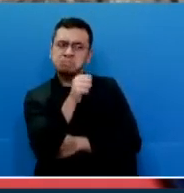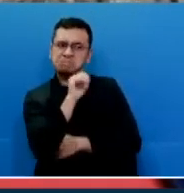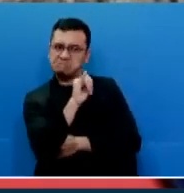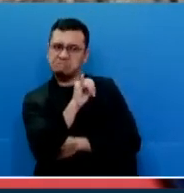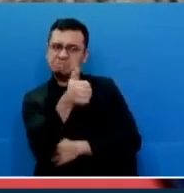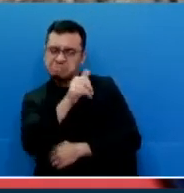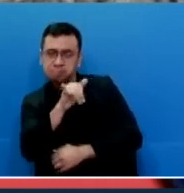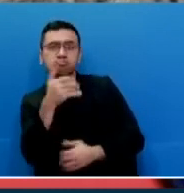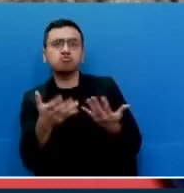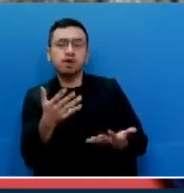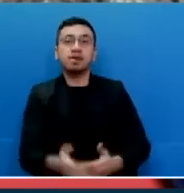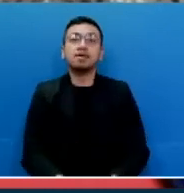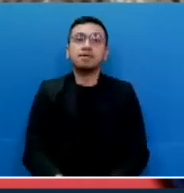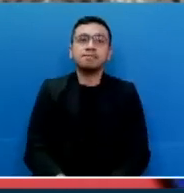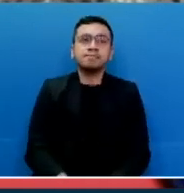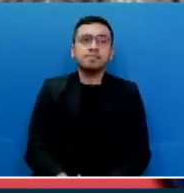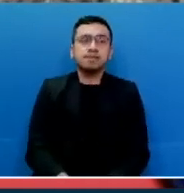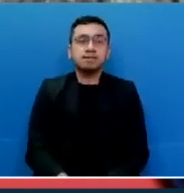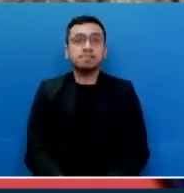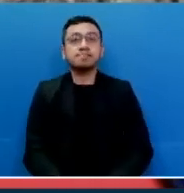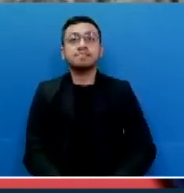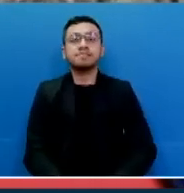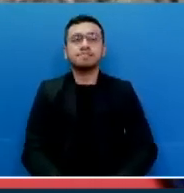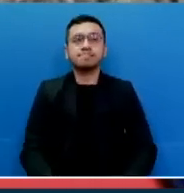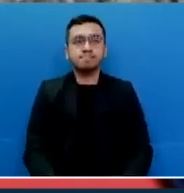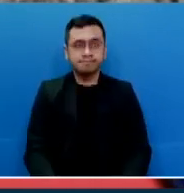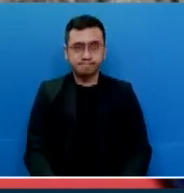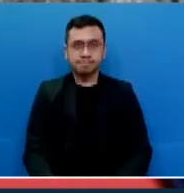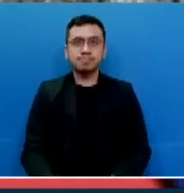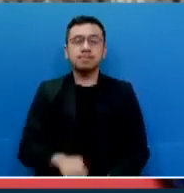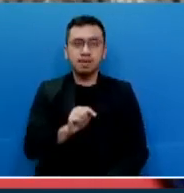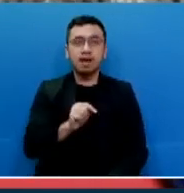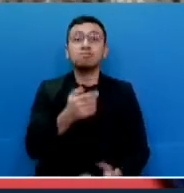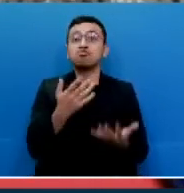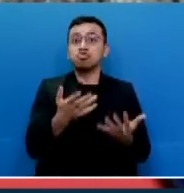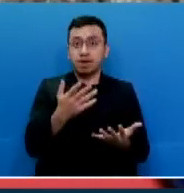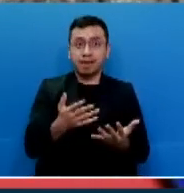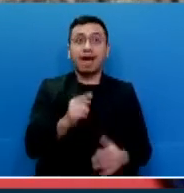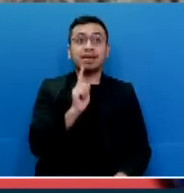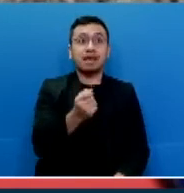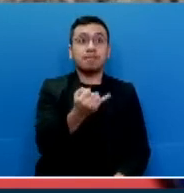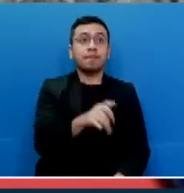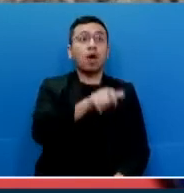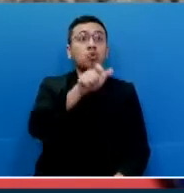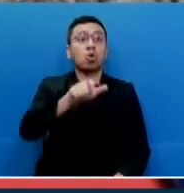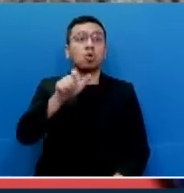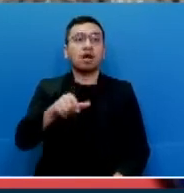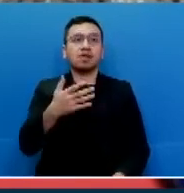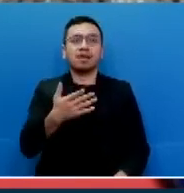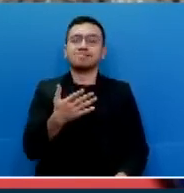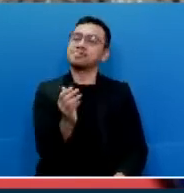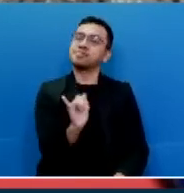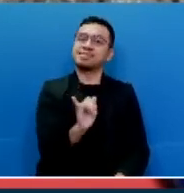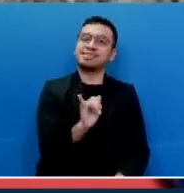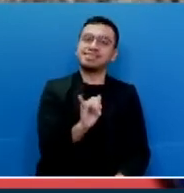kemudian diartikan sebagai e Justru malah akan lebih menarik karena tidak banyak yang melihat Gibran bereaksi